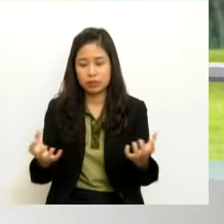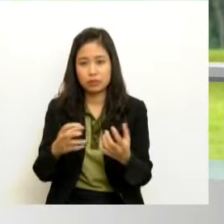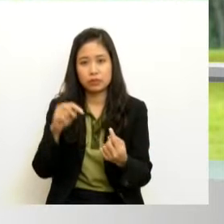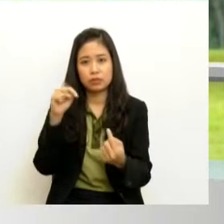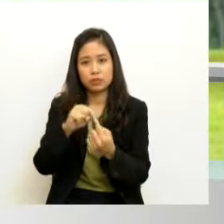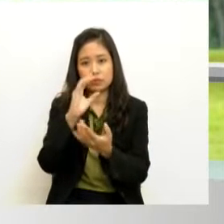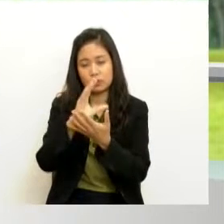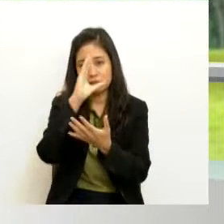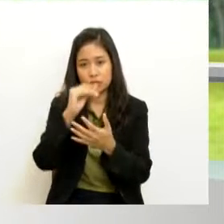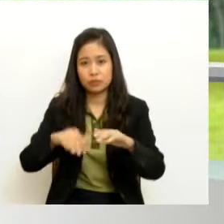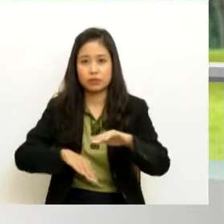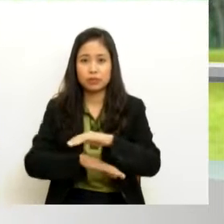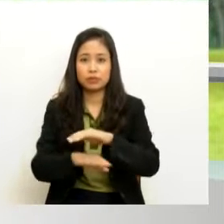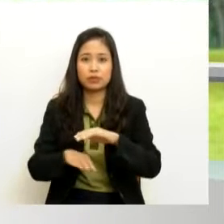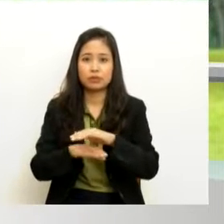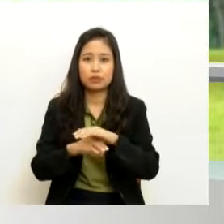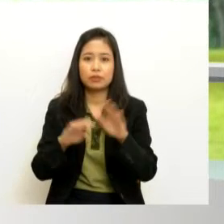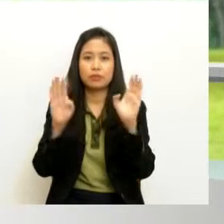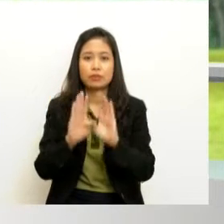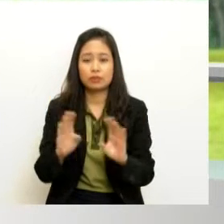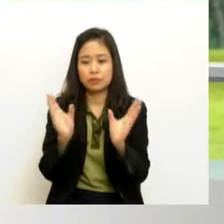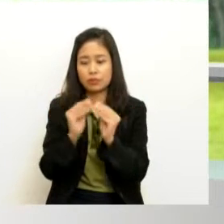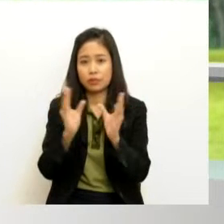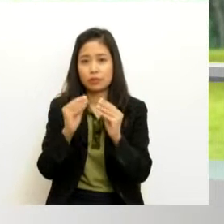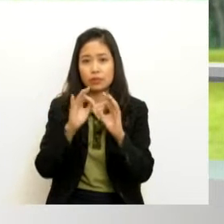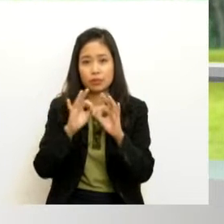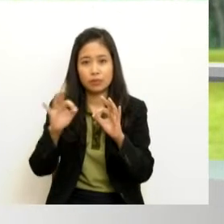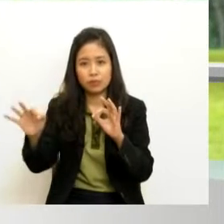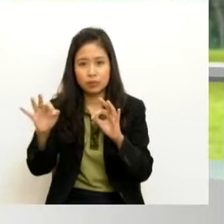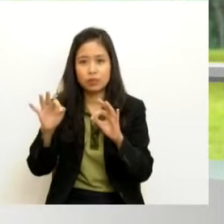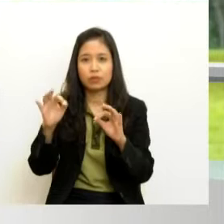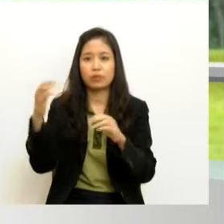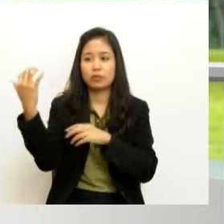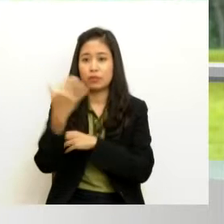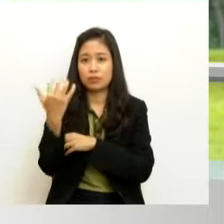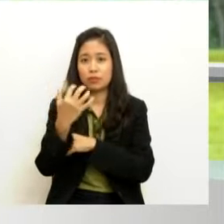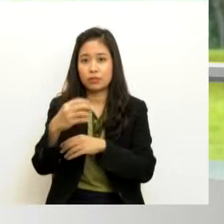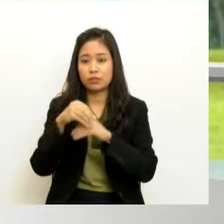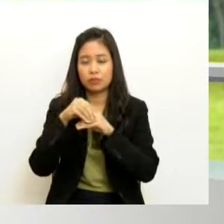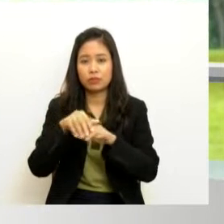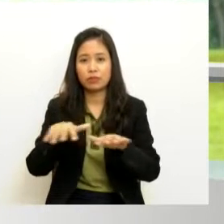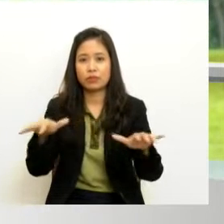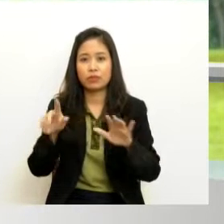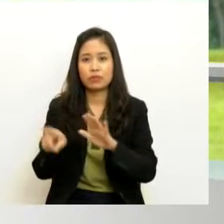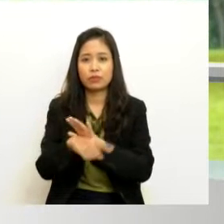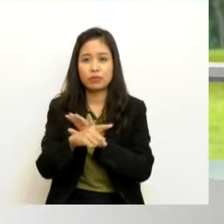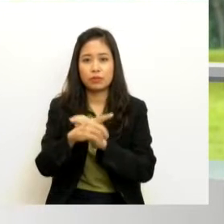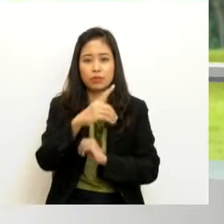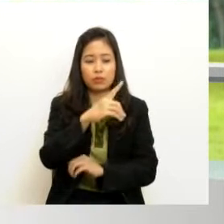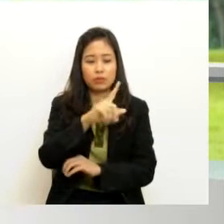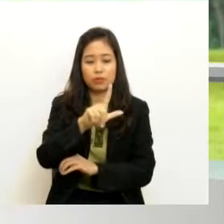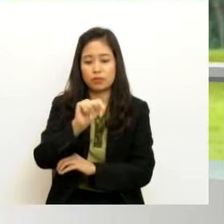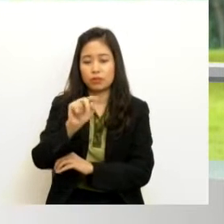านการจัดการศึกษาขั้นพื้นฐานค่ะในรูปแบบของการประชุมทางไกลนะคะและออกอากาศทางสถานีโทรทัศน์การศึกษาทางไกลผ่านดาวเทียม